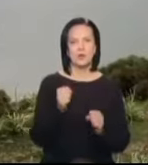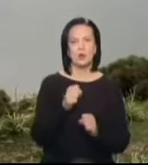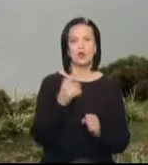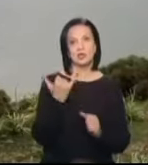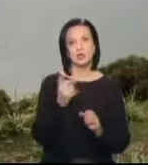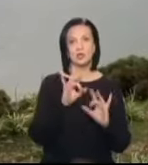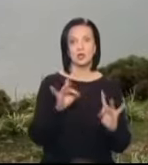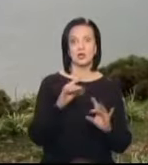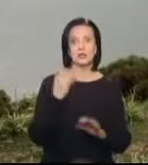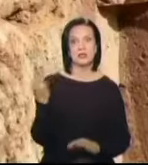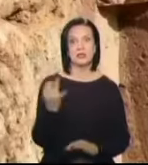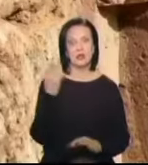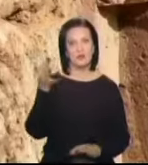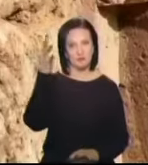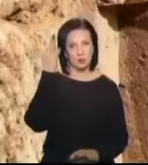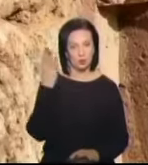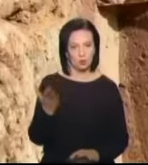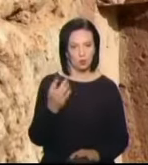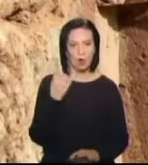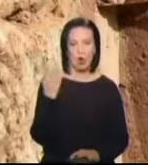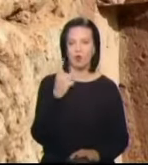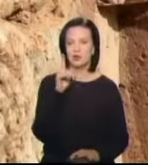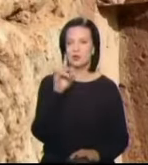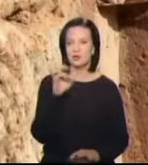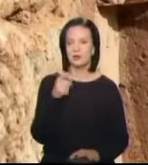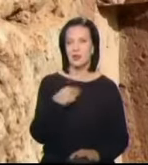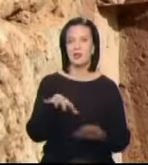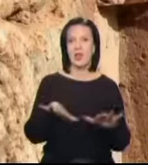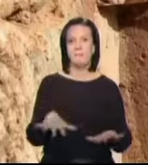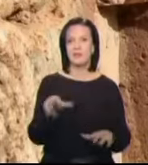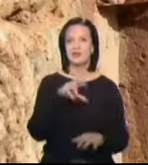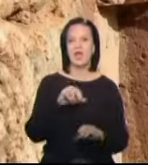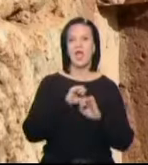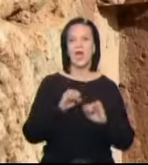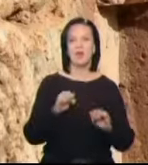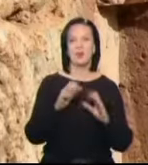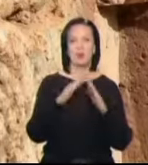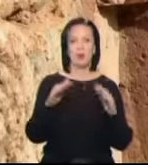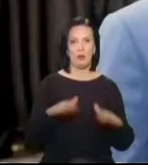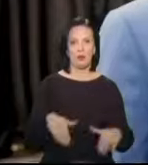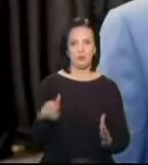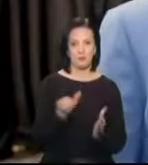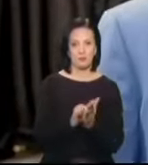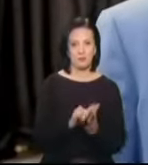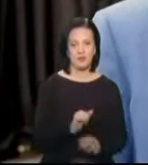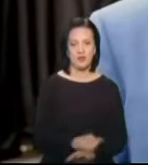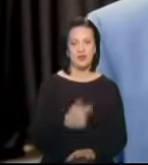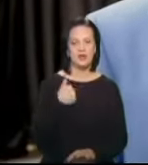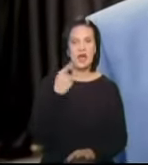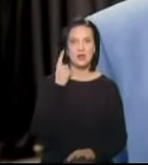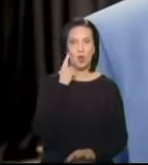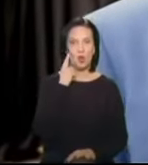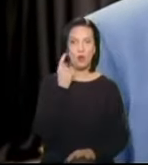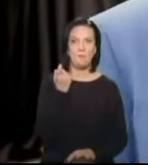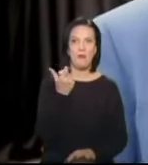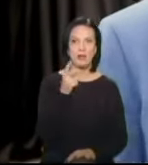нами цікавими спогадами. Один із них – це місце, де герой розташував свій намет. Я думаю, мало